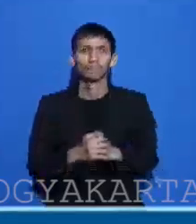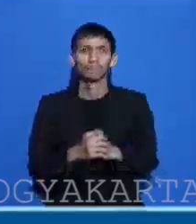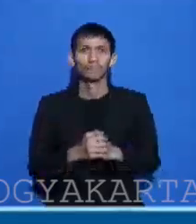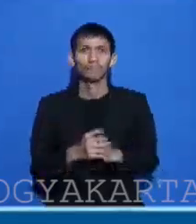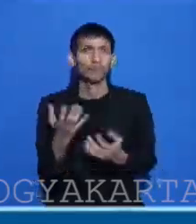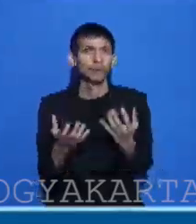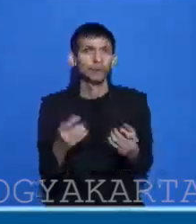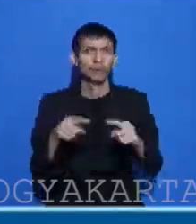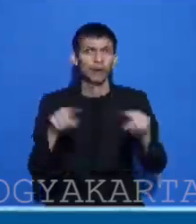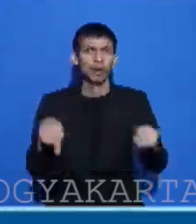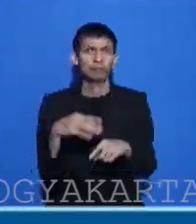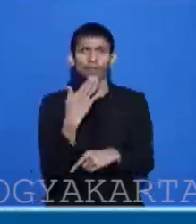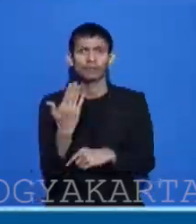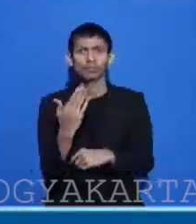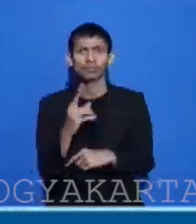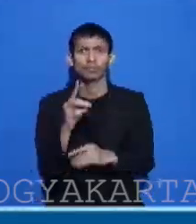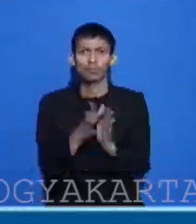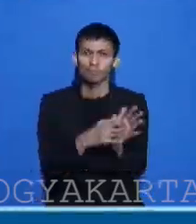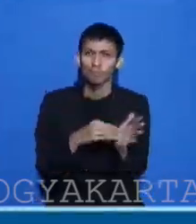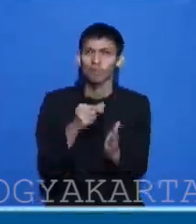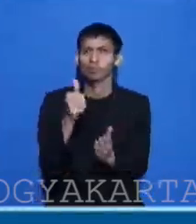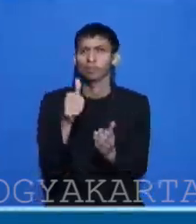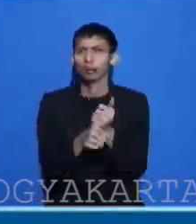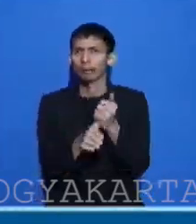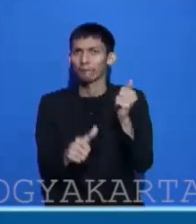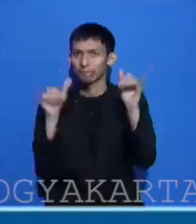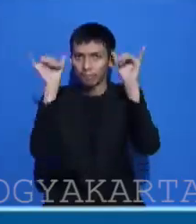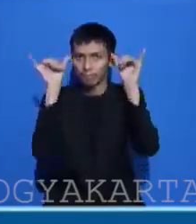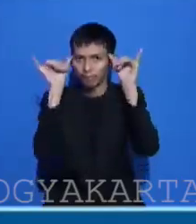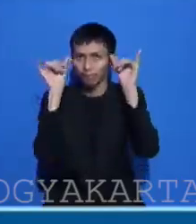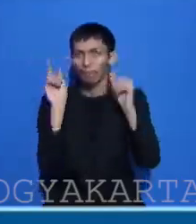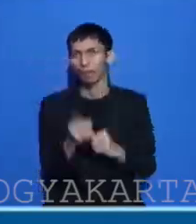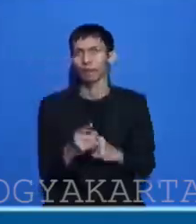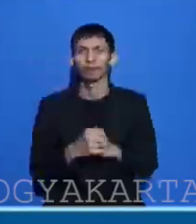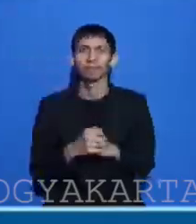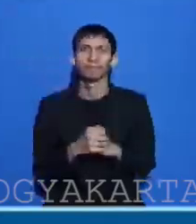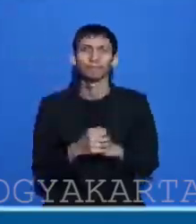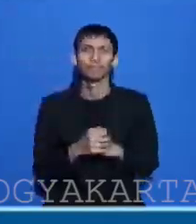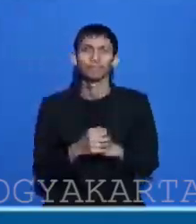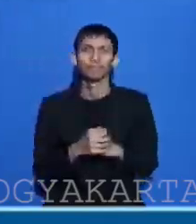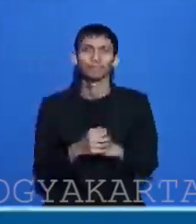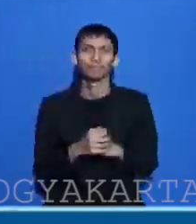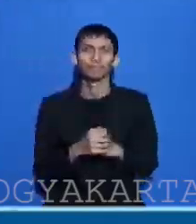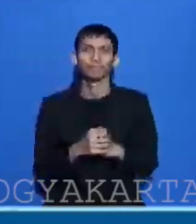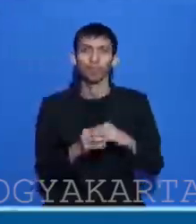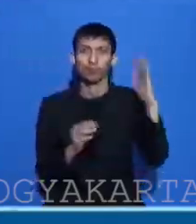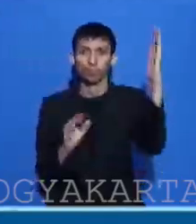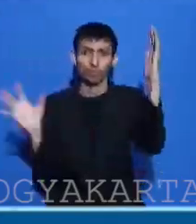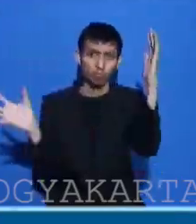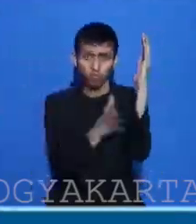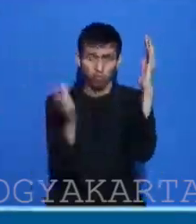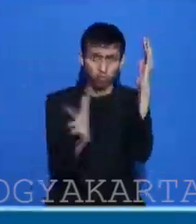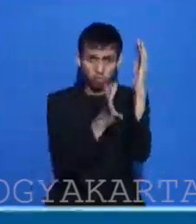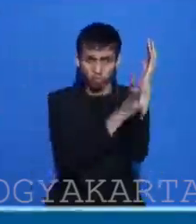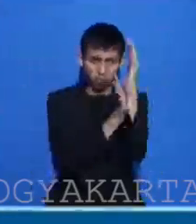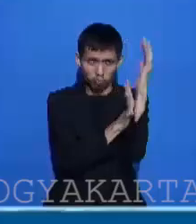konvensional jalaran kini akan rabuk kandang minongko media utama cemara udang meniko kadang Tani